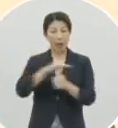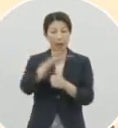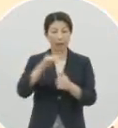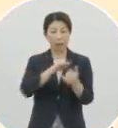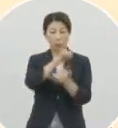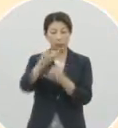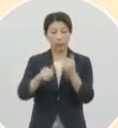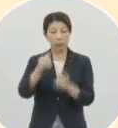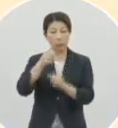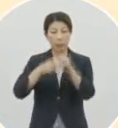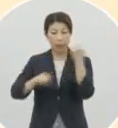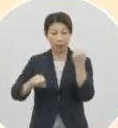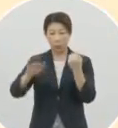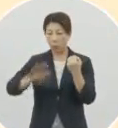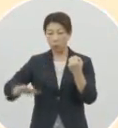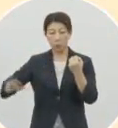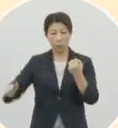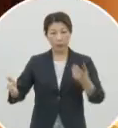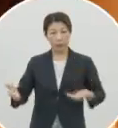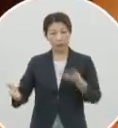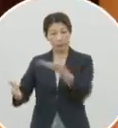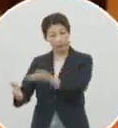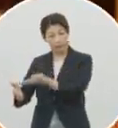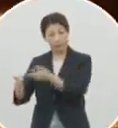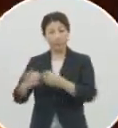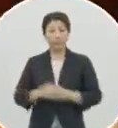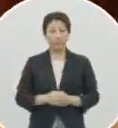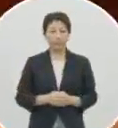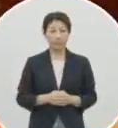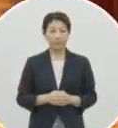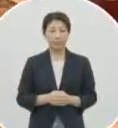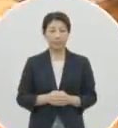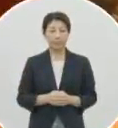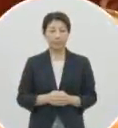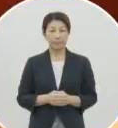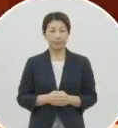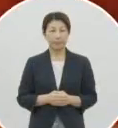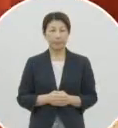伝統芸能を子供たちが受け継いでいる。